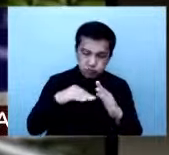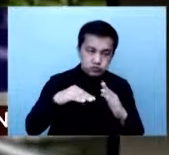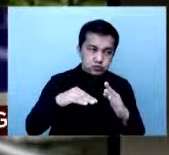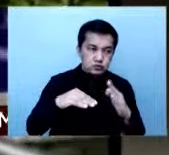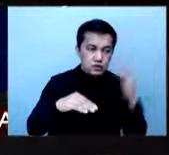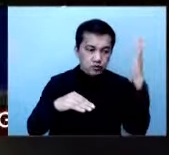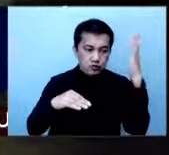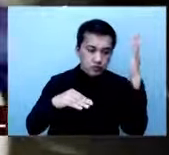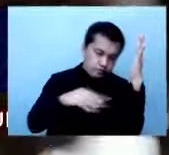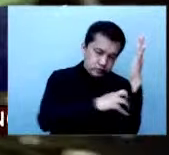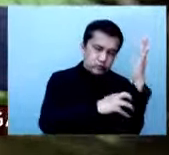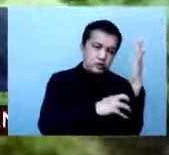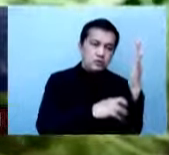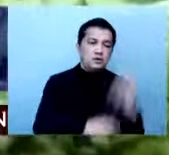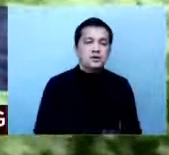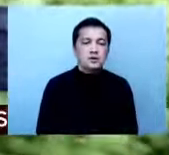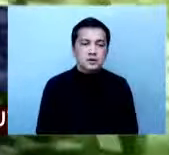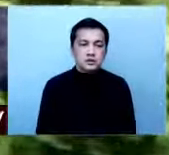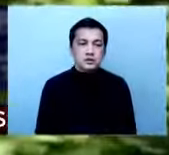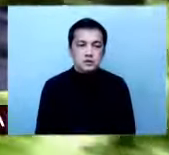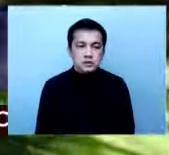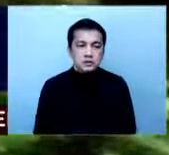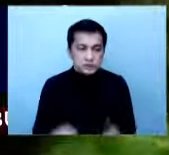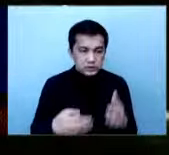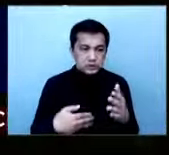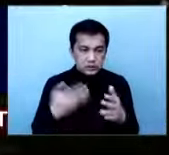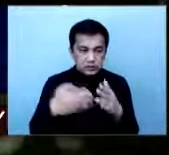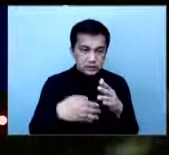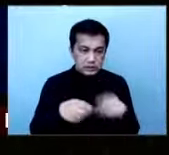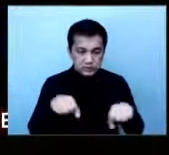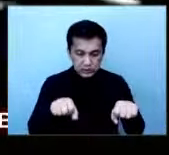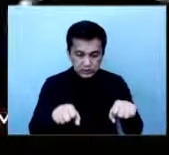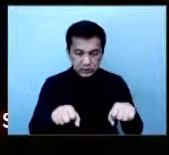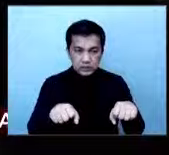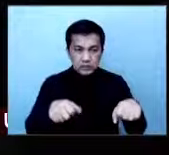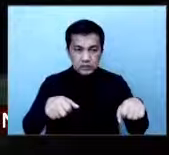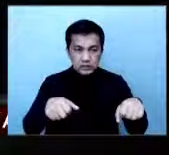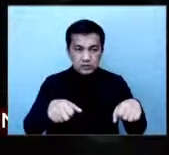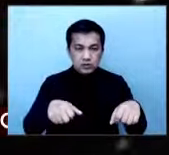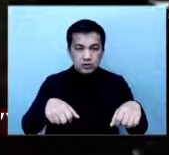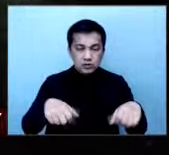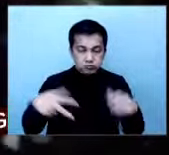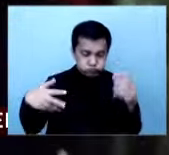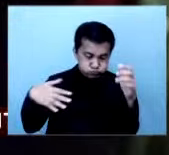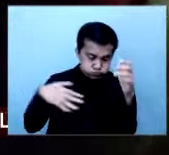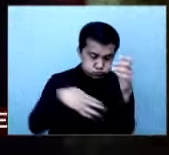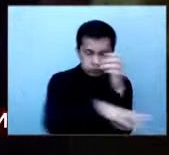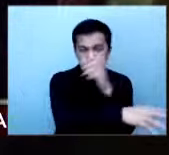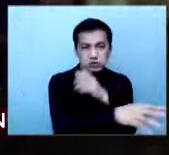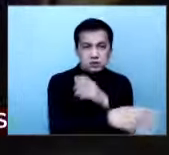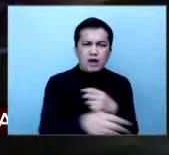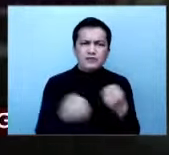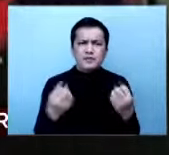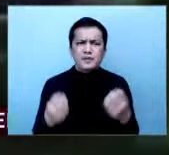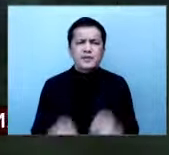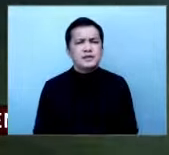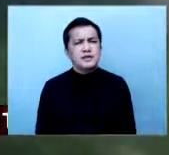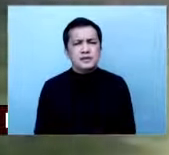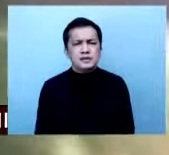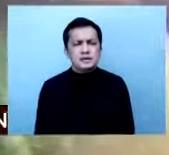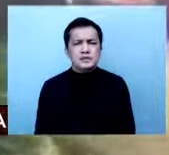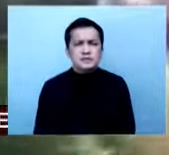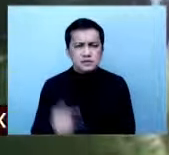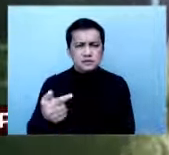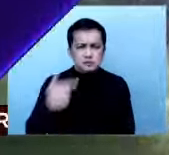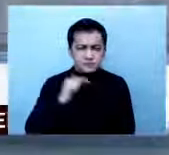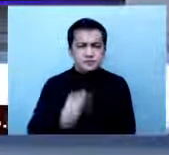ng kuryente sunod nitong inararo ang isang tricycle at motorsiklo nagbabalita mula sa frontline Gary De Leon